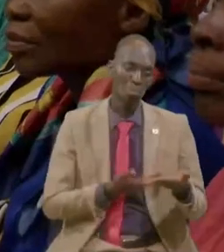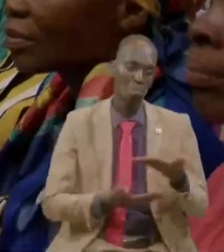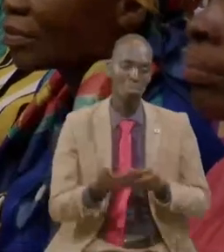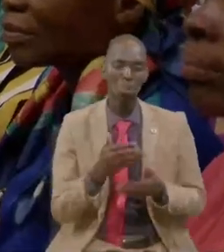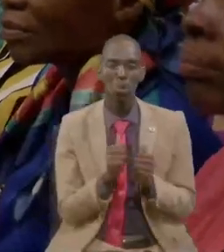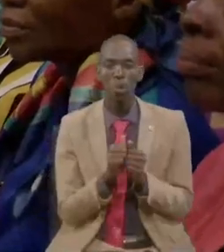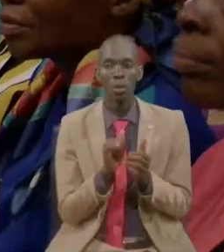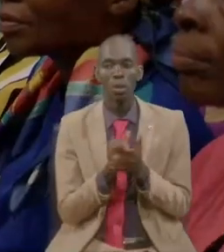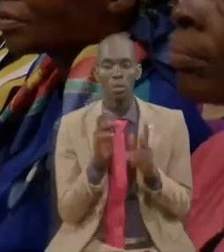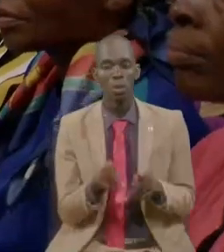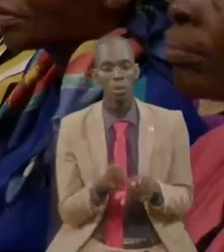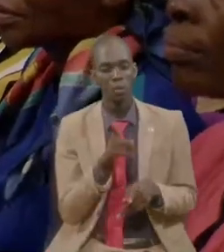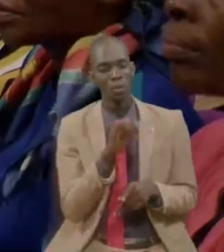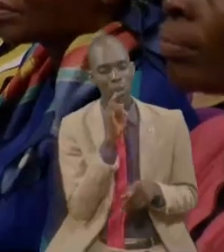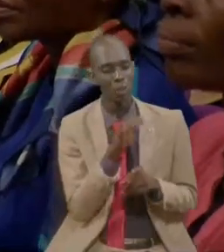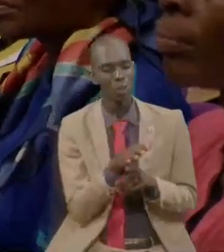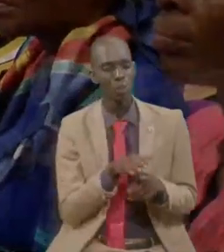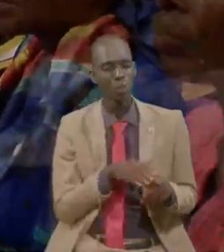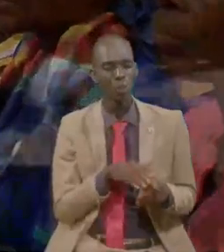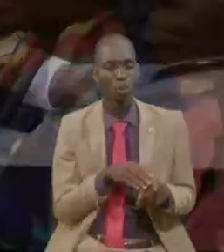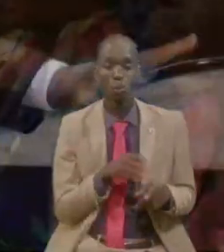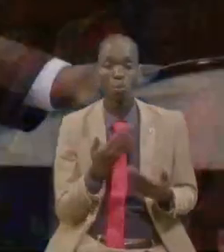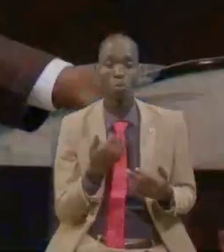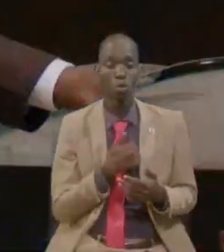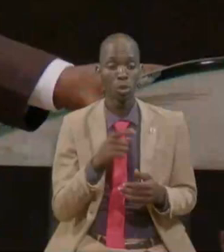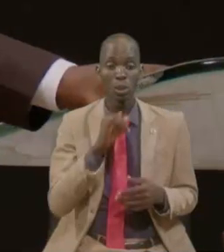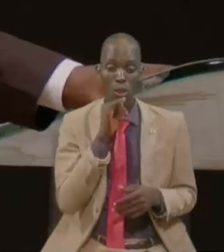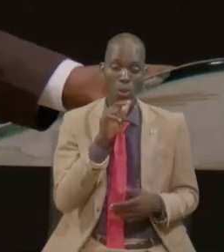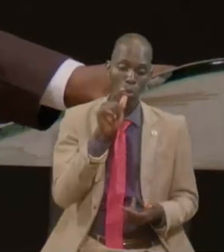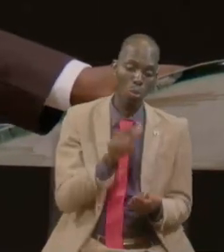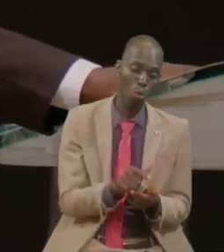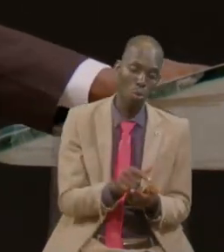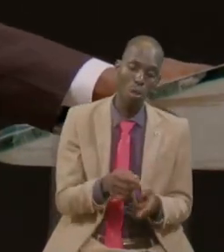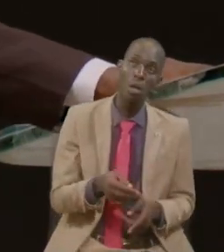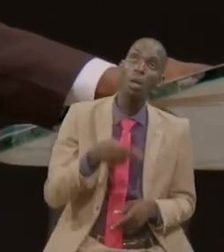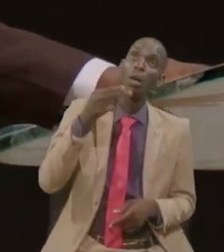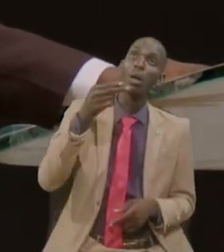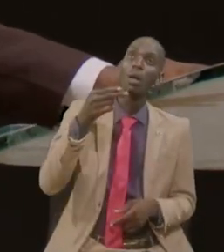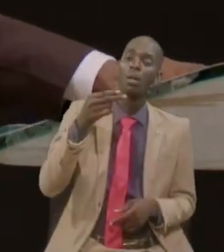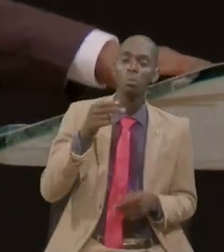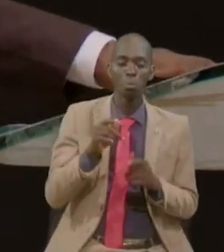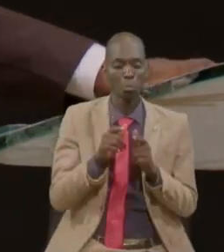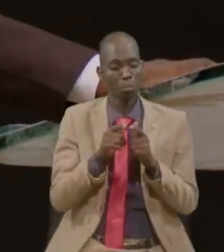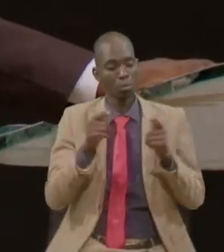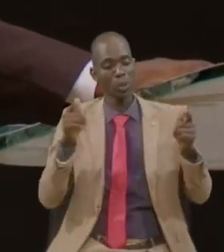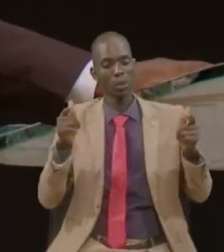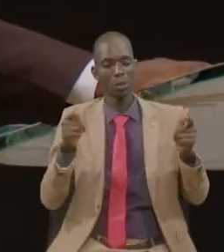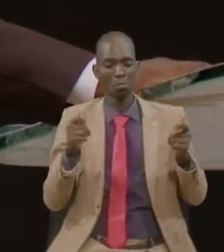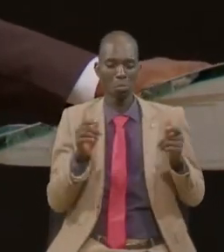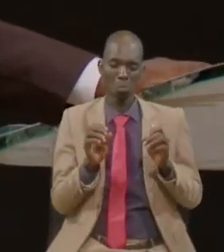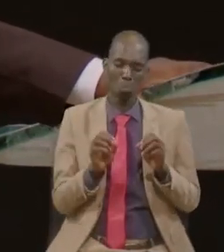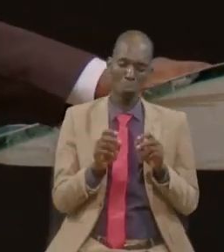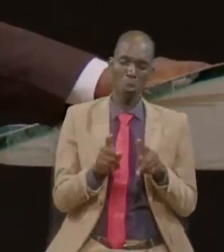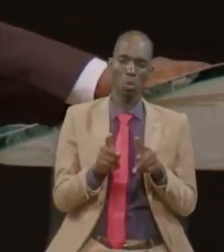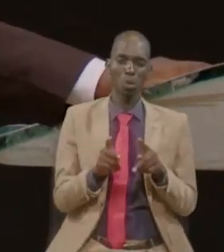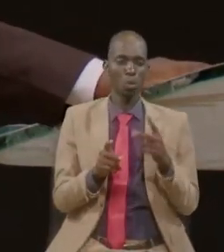Toute personne avec qui vous vivez, la personne est simple, la personne est élevée, la personne est grosse, la personne est